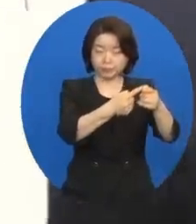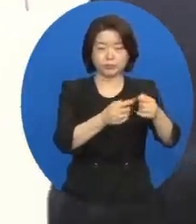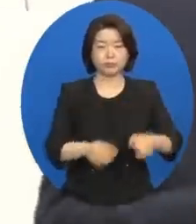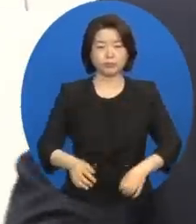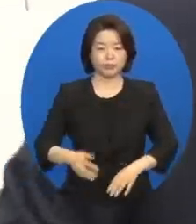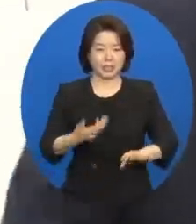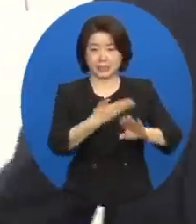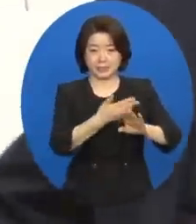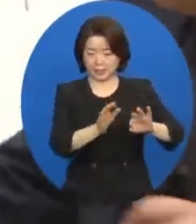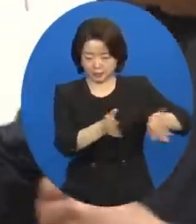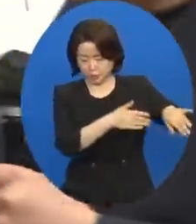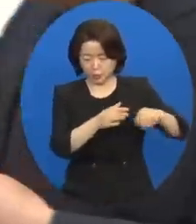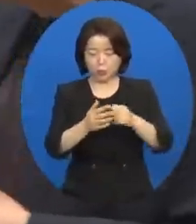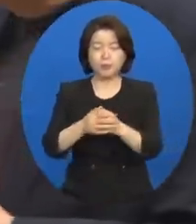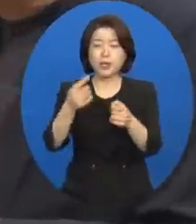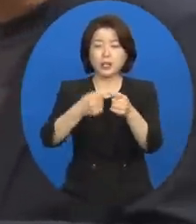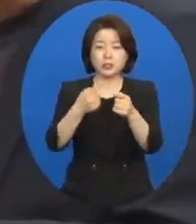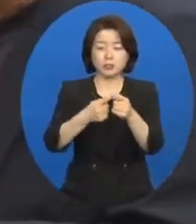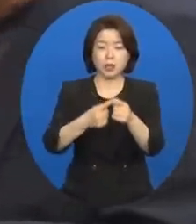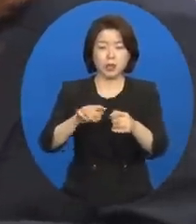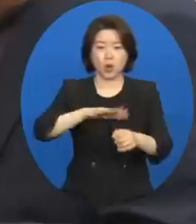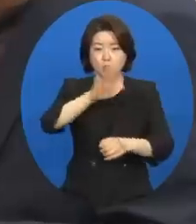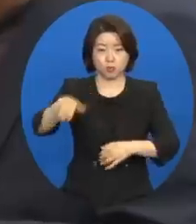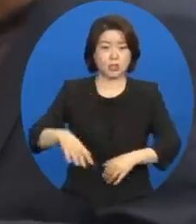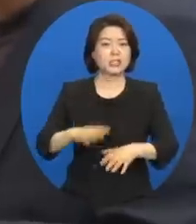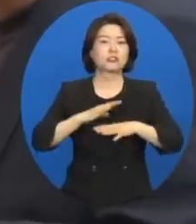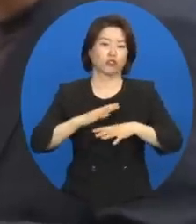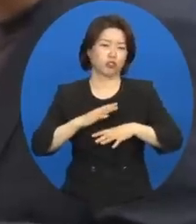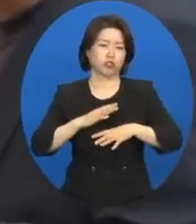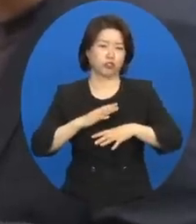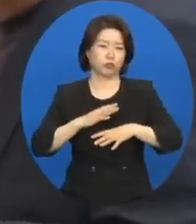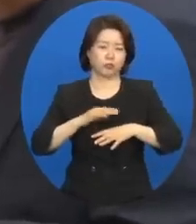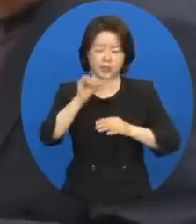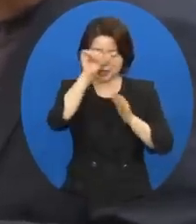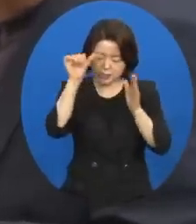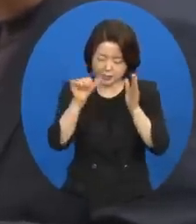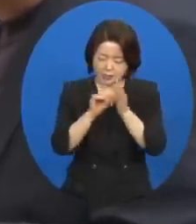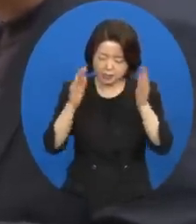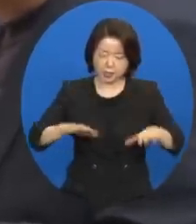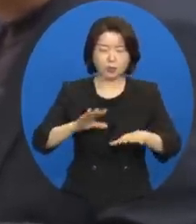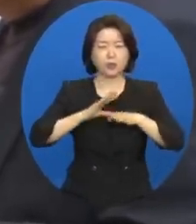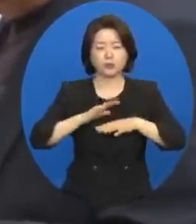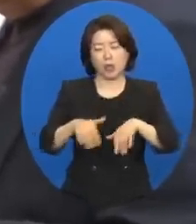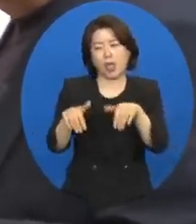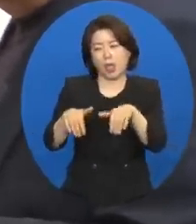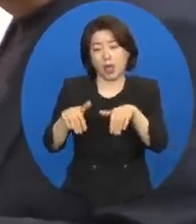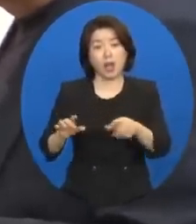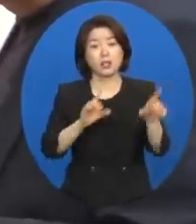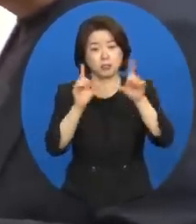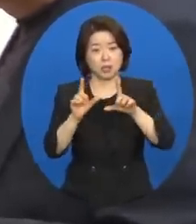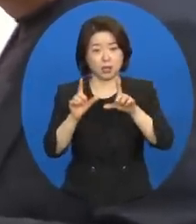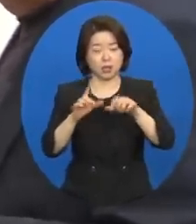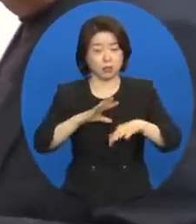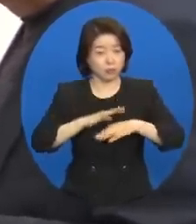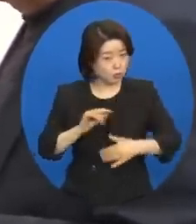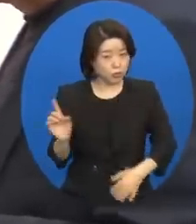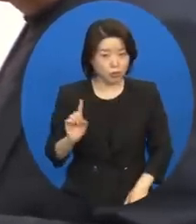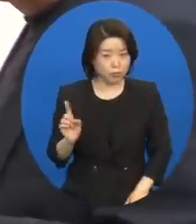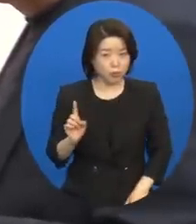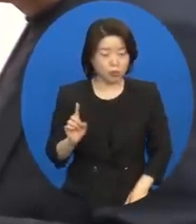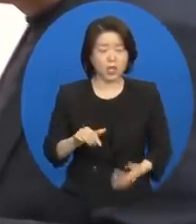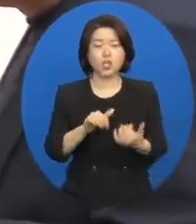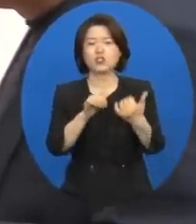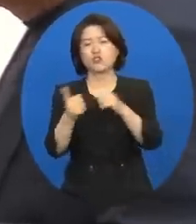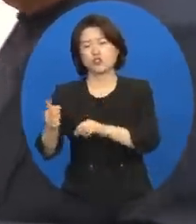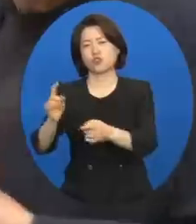거 다 그만둬놓고요. 우린 두려움에, 일생 두려움에 종로로 타는데 어떤 두려움인고 하니 죽음에